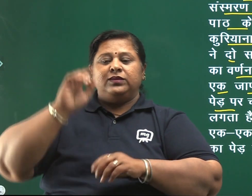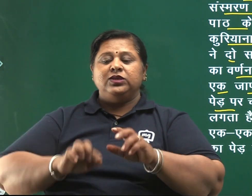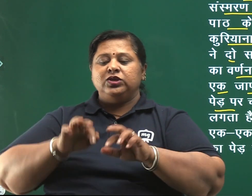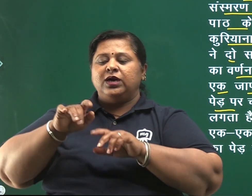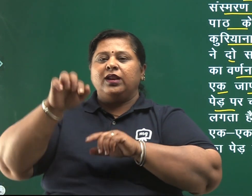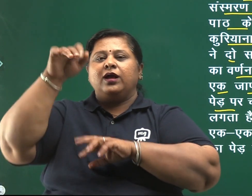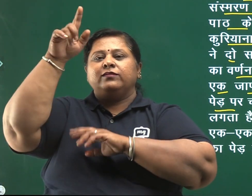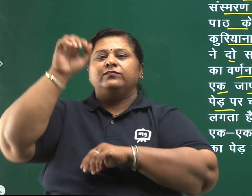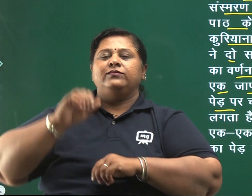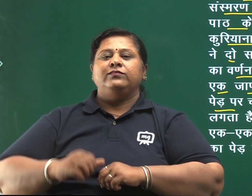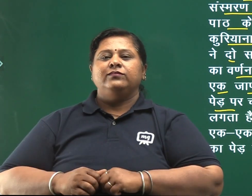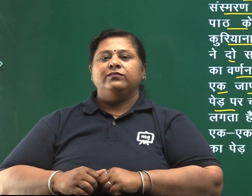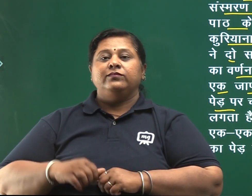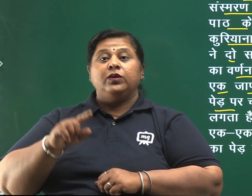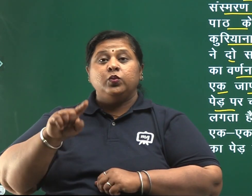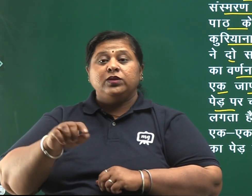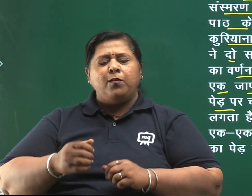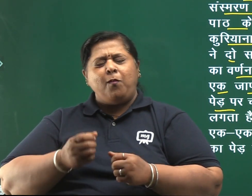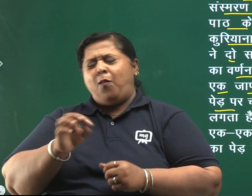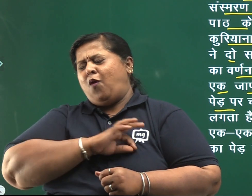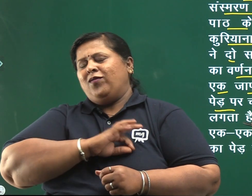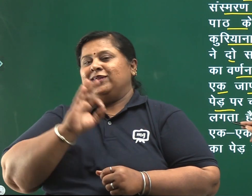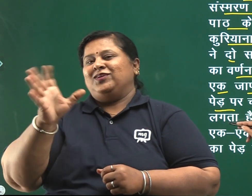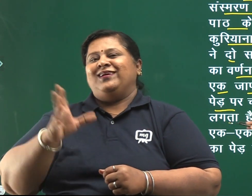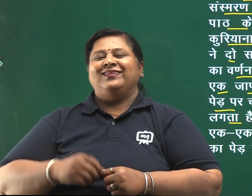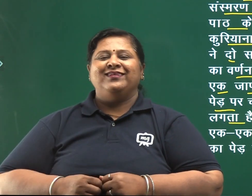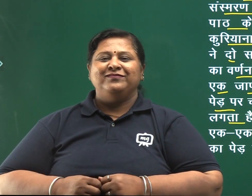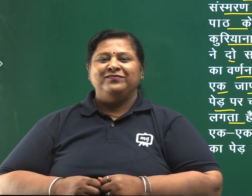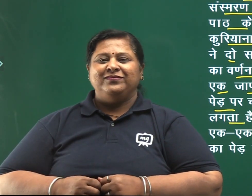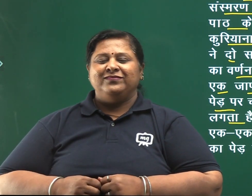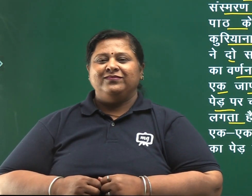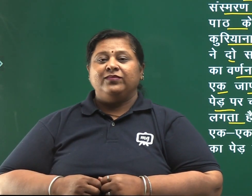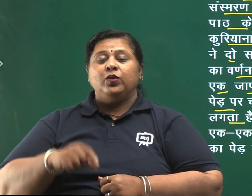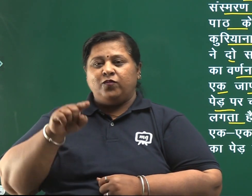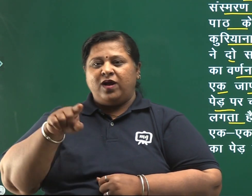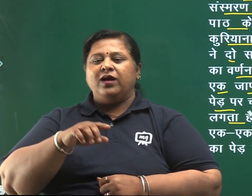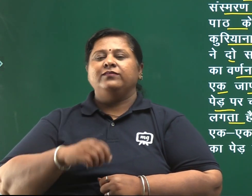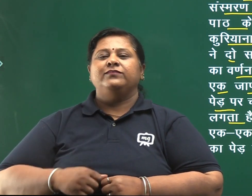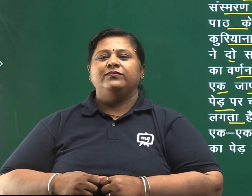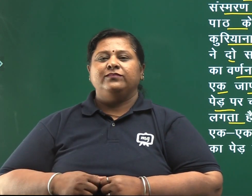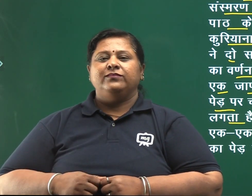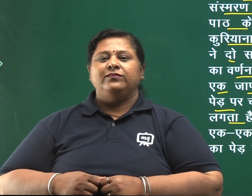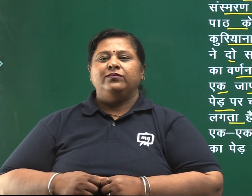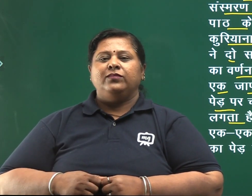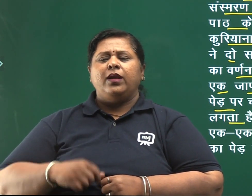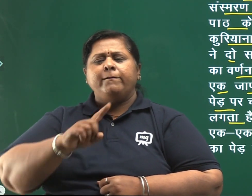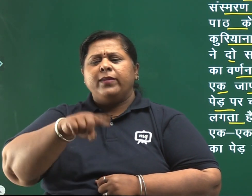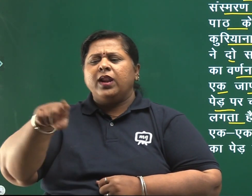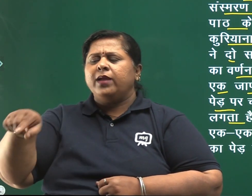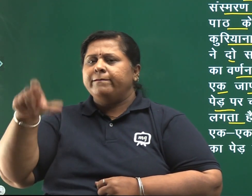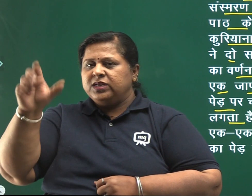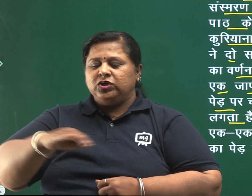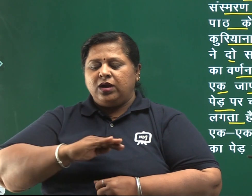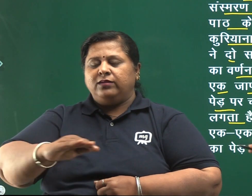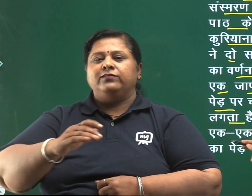चढ़ना उसे बहुत अच्छा लगता है। वहाँ प्रत्येक बच्चा